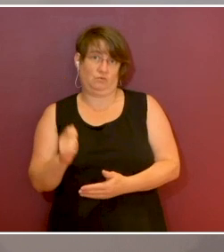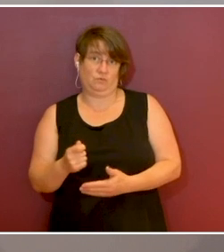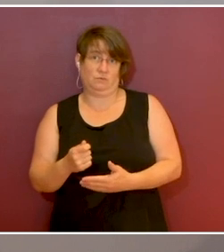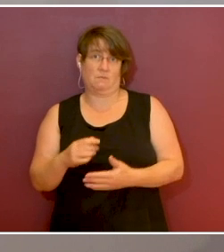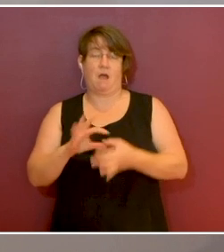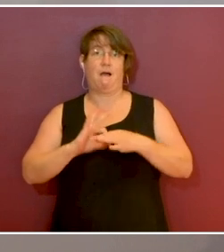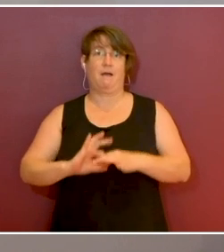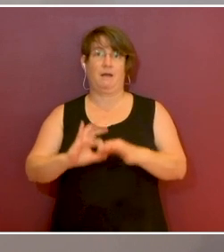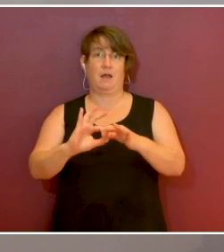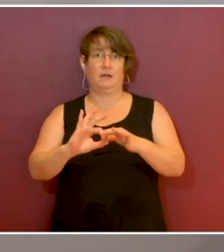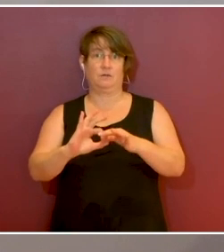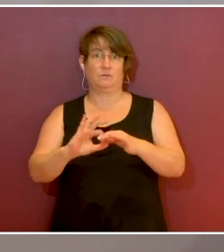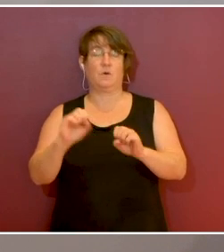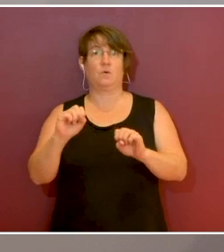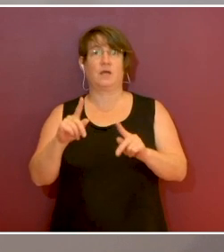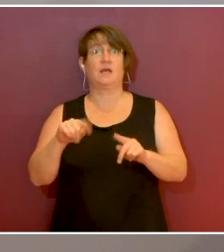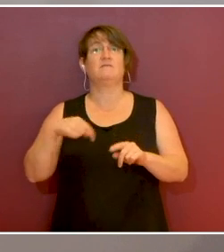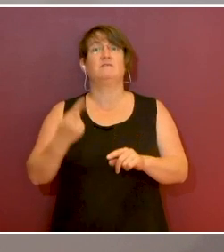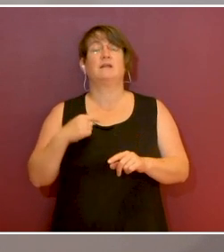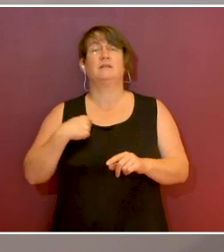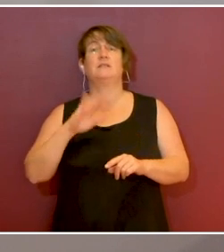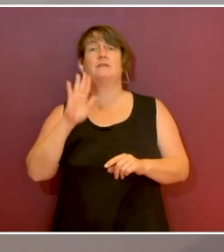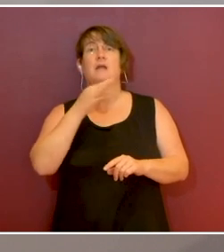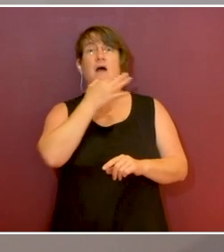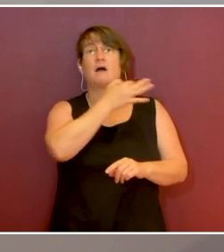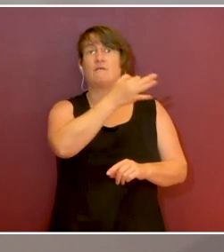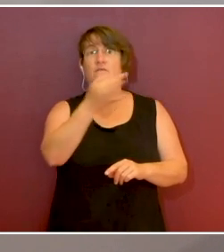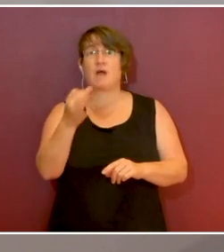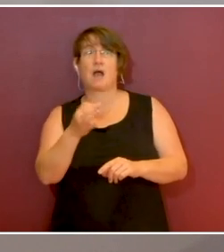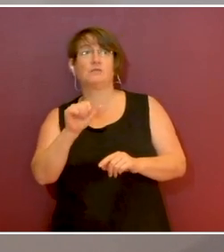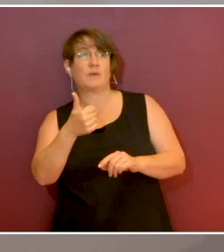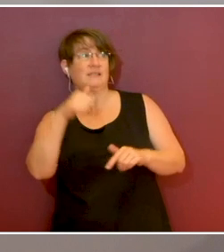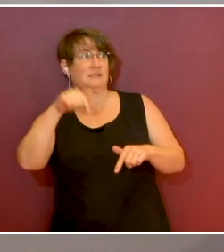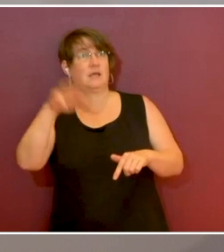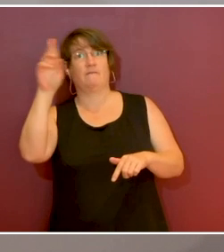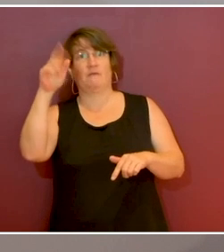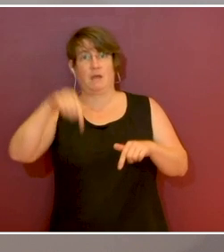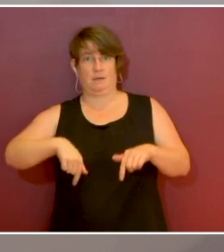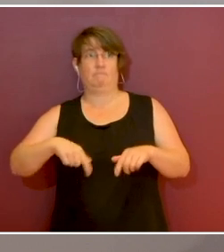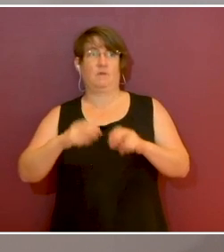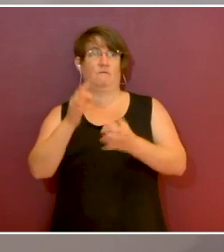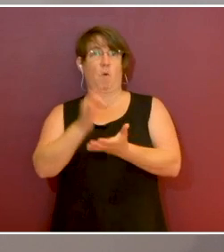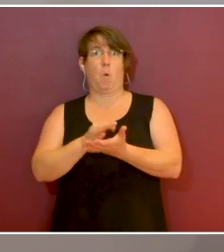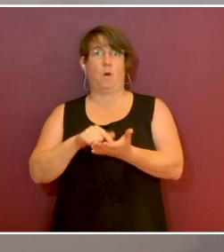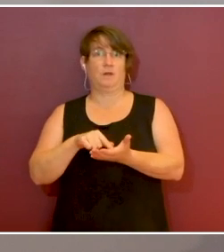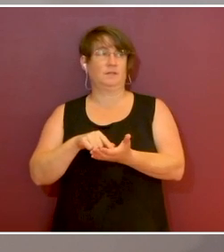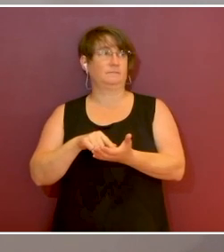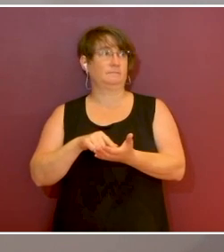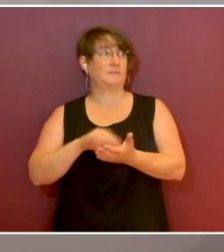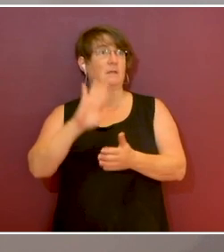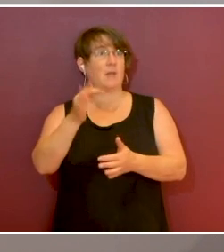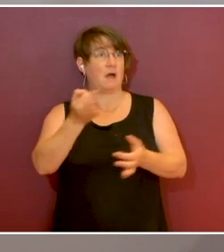würde ich die Nachfragerunde zunächst für die Kollegen im Raum öffnen, wenn es Nachfragen